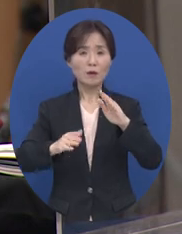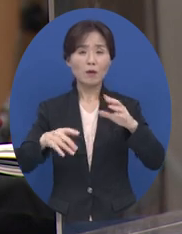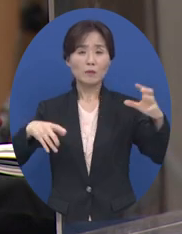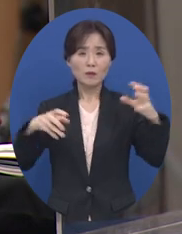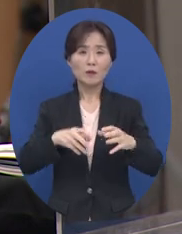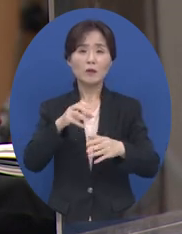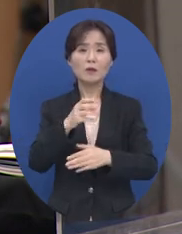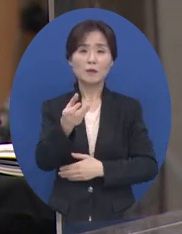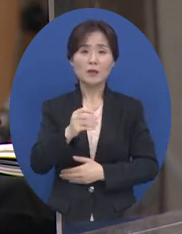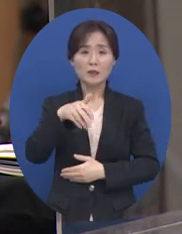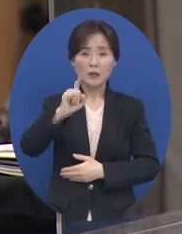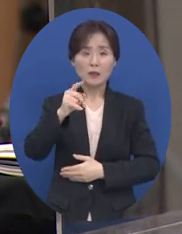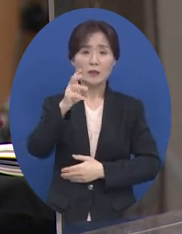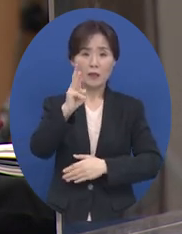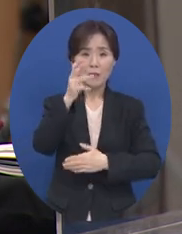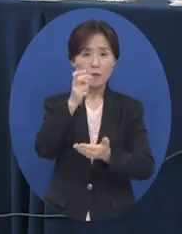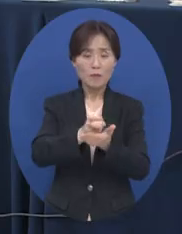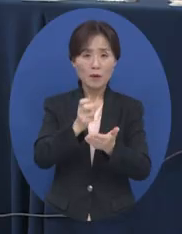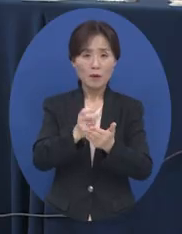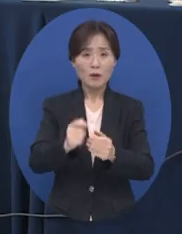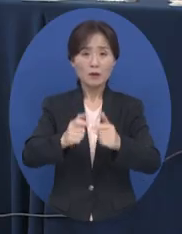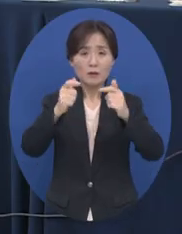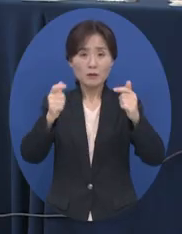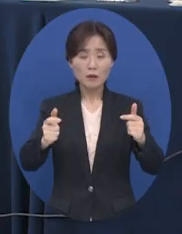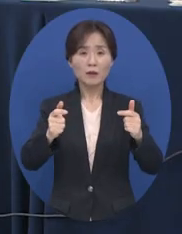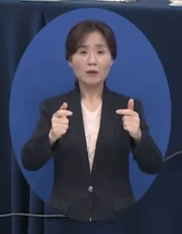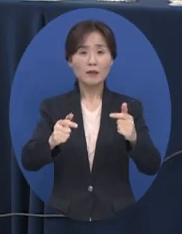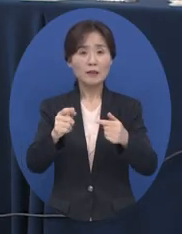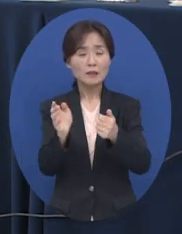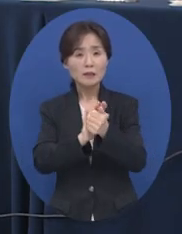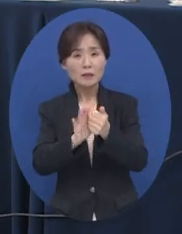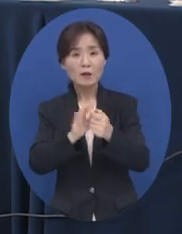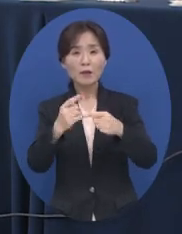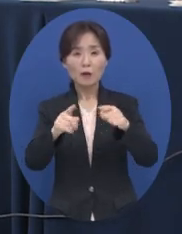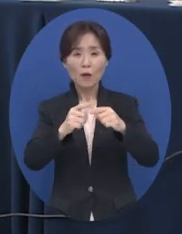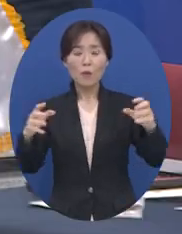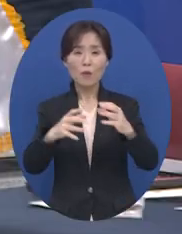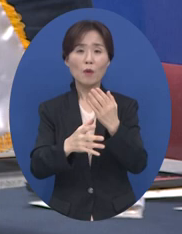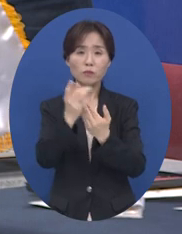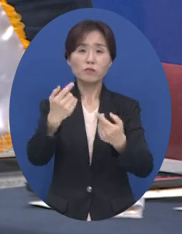3법 상담센터 확대와 도시군 친절도 평가 통합 운영 등에